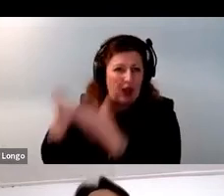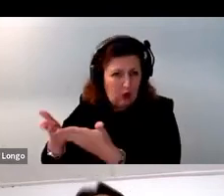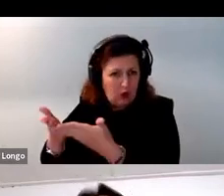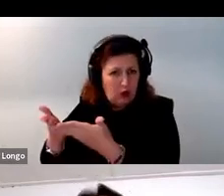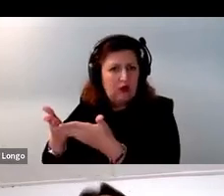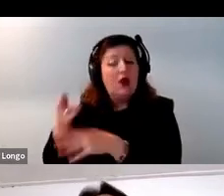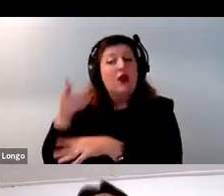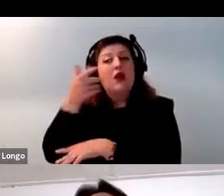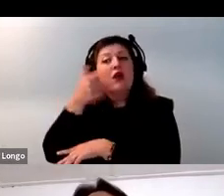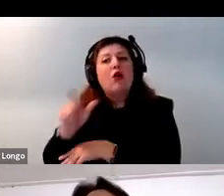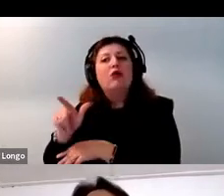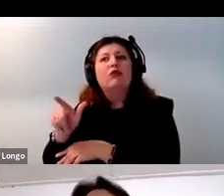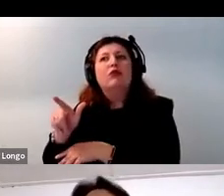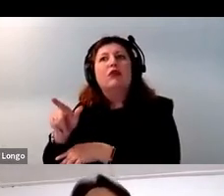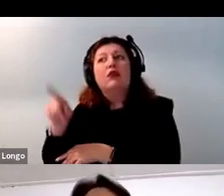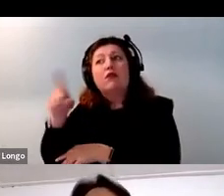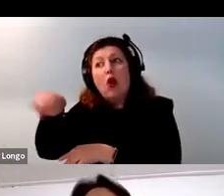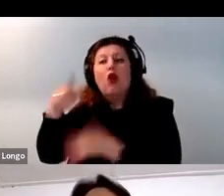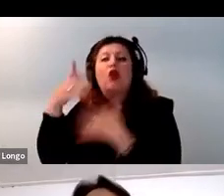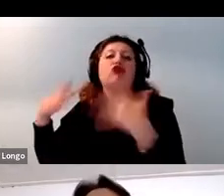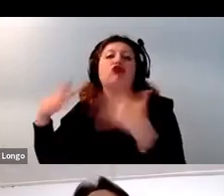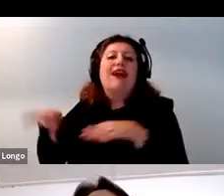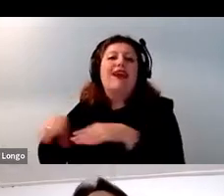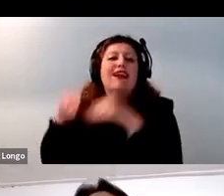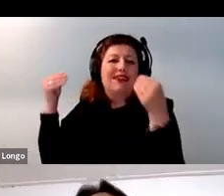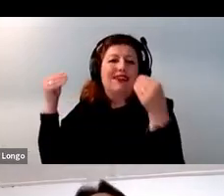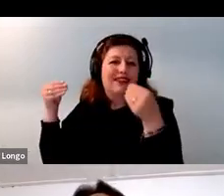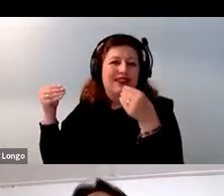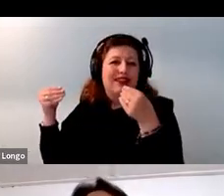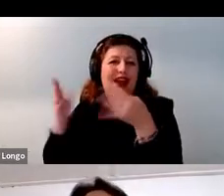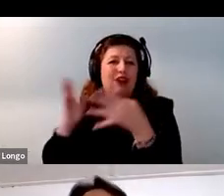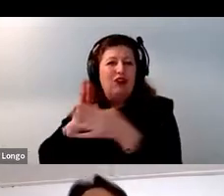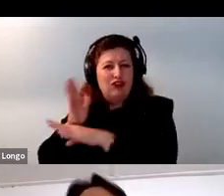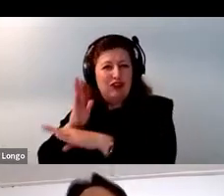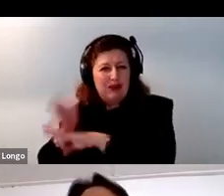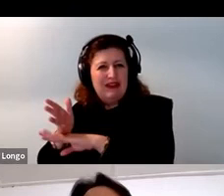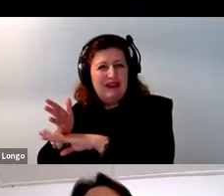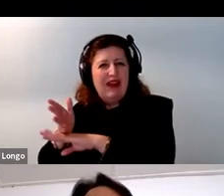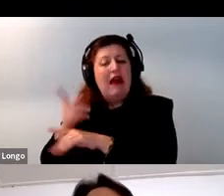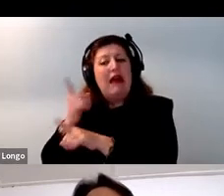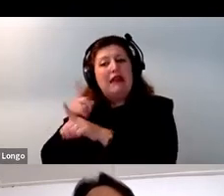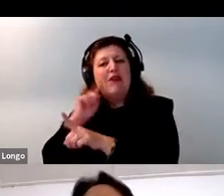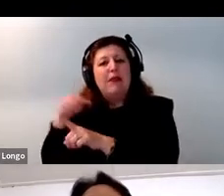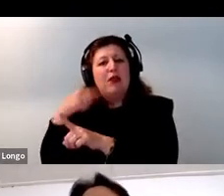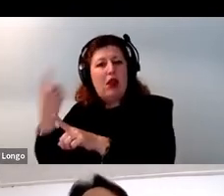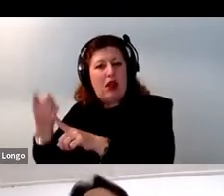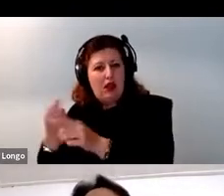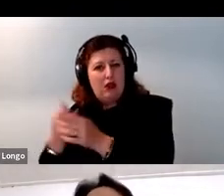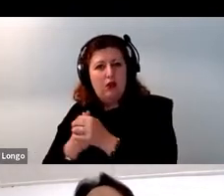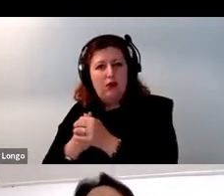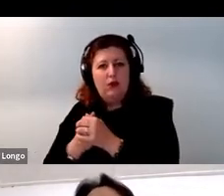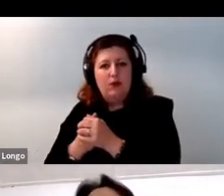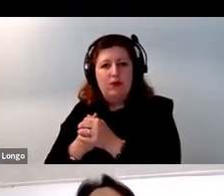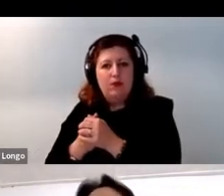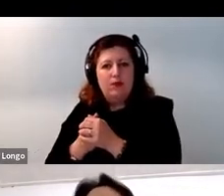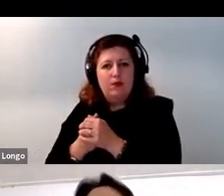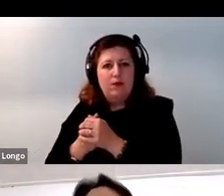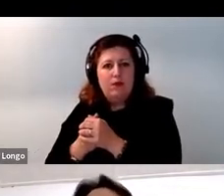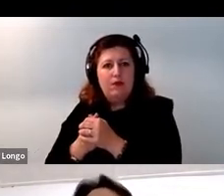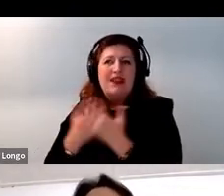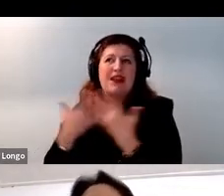ausili e che necessitavano quindi di un miglioramento dell'accessibilità. Però sicuramente